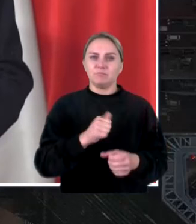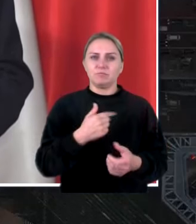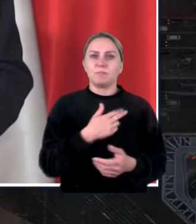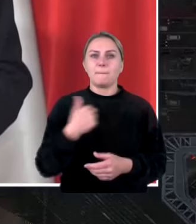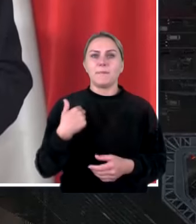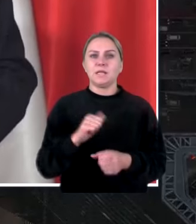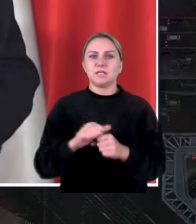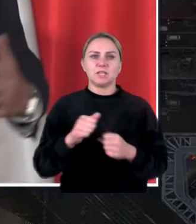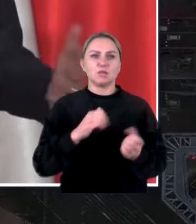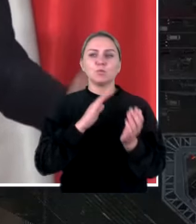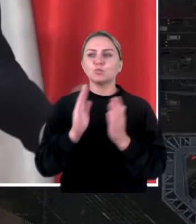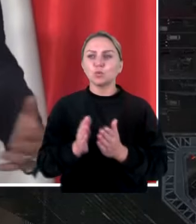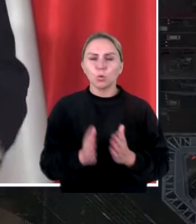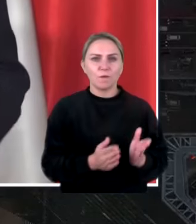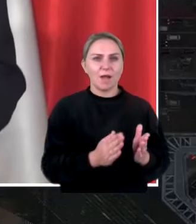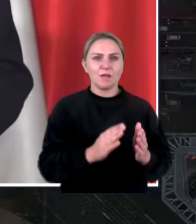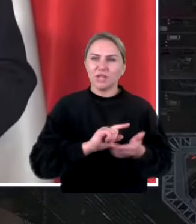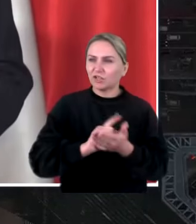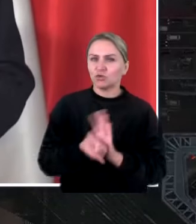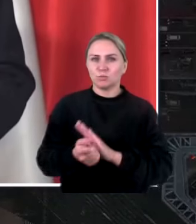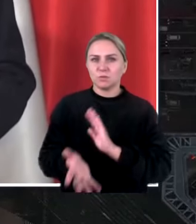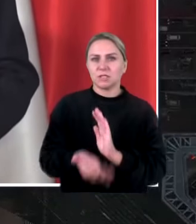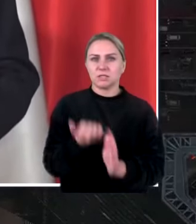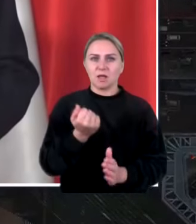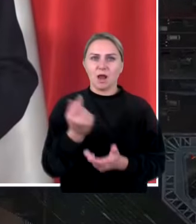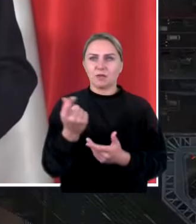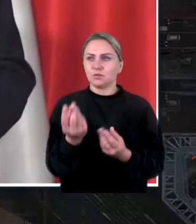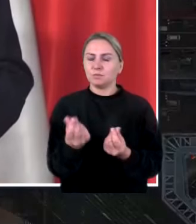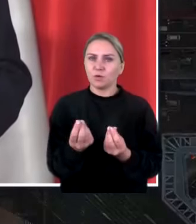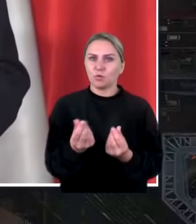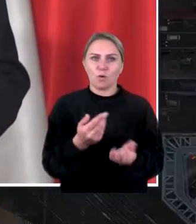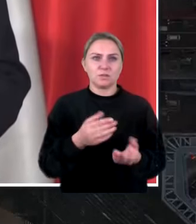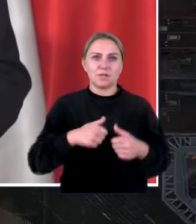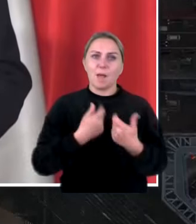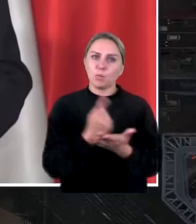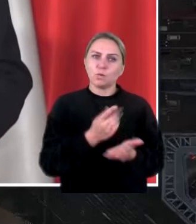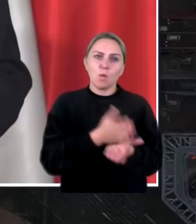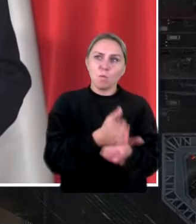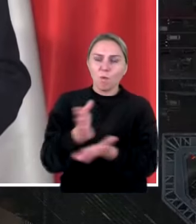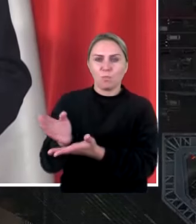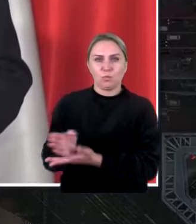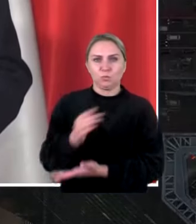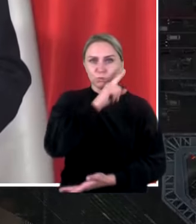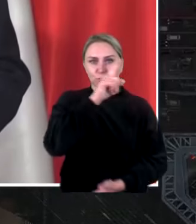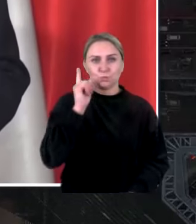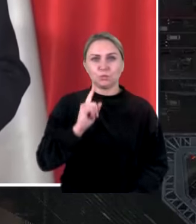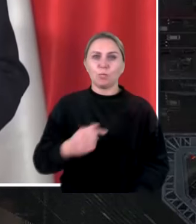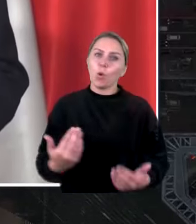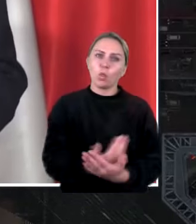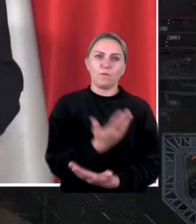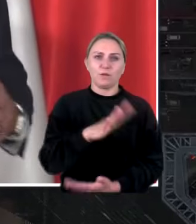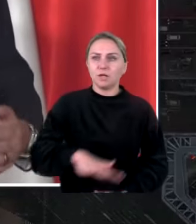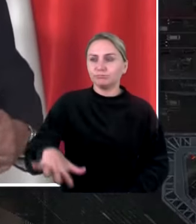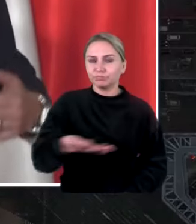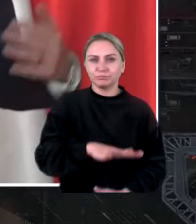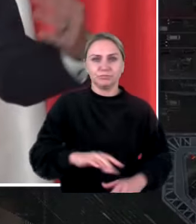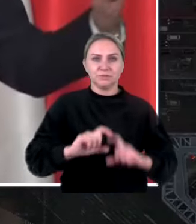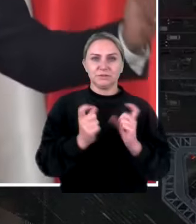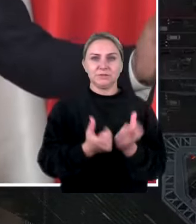znaleźć środki finansowe, tak żebyśmy mogli pomóc naszym obywatelom, tak żebyśmy odnowili infrastrukturę. Czeski